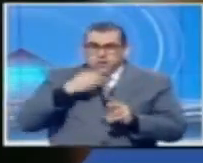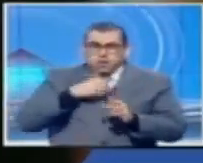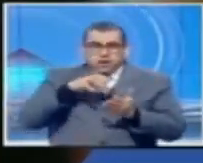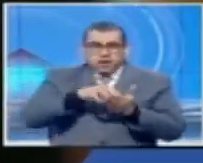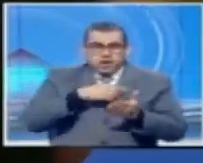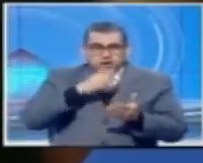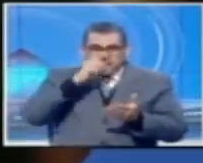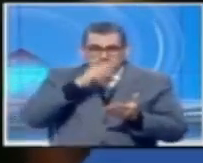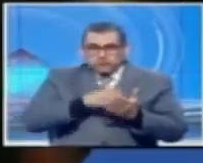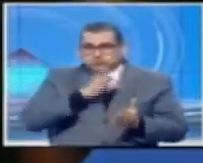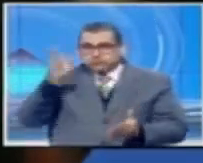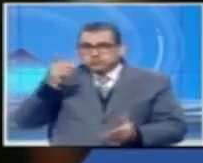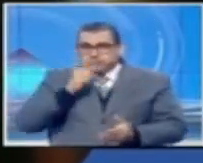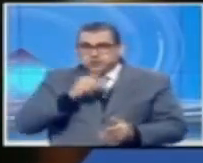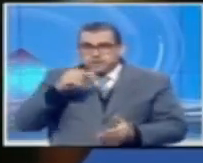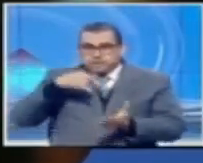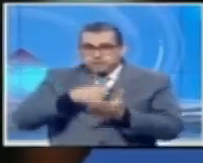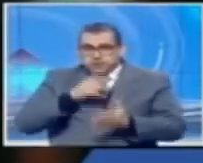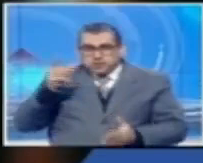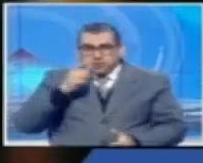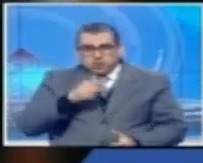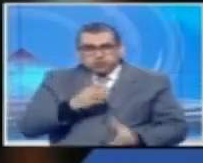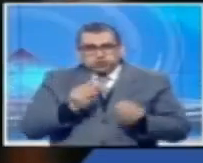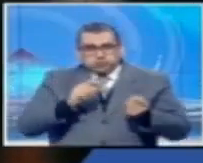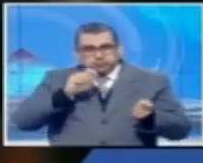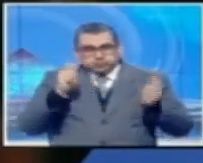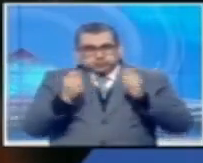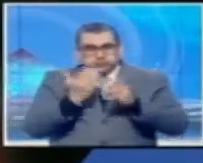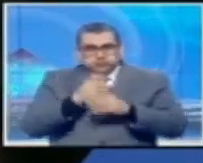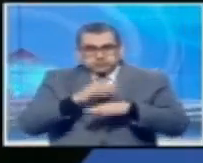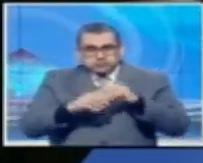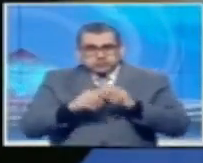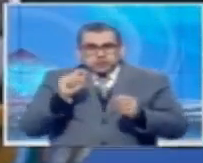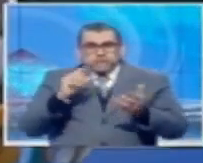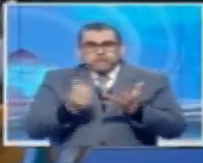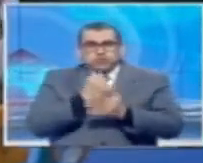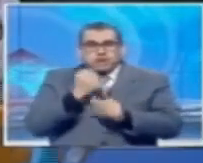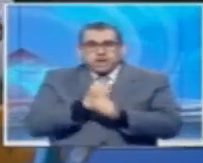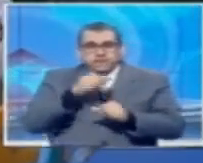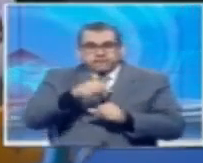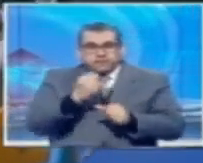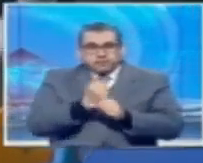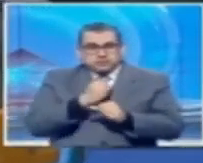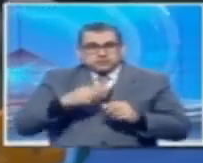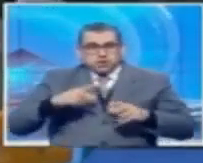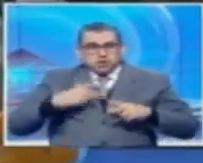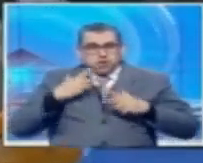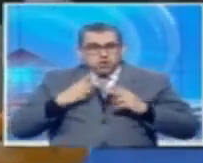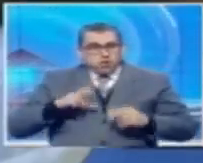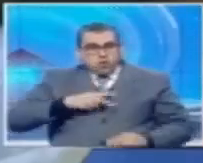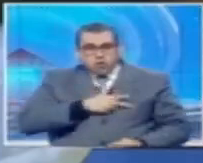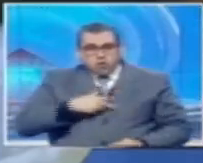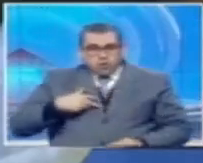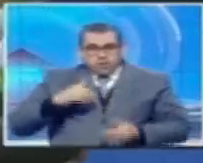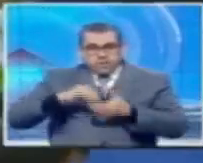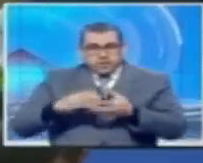حياه كريمه تغير بشكل كبير جدا، في ظل توفير فرص عمل، في ظل مبادرات بتقوم بها الدوله بالتعاون مع